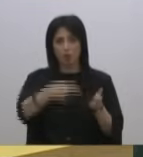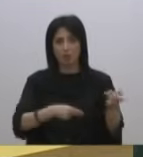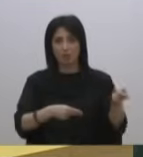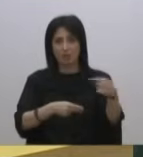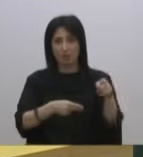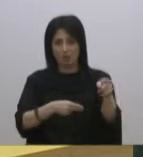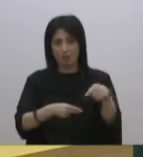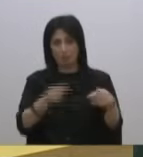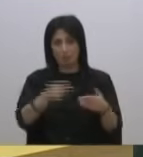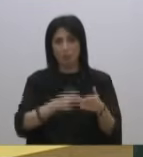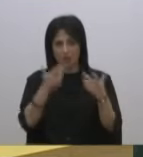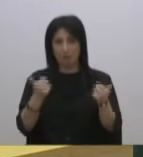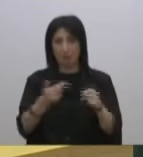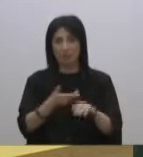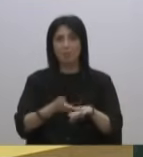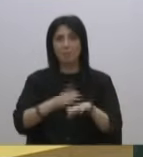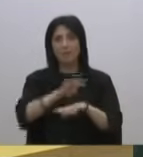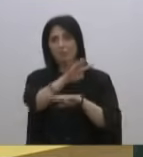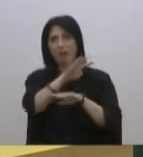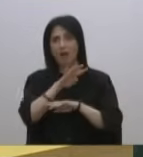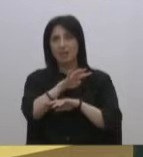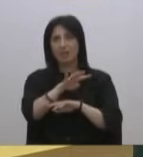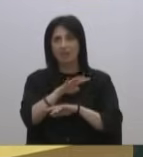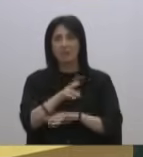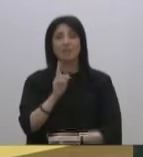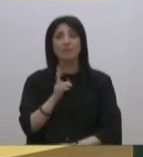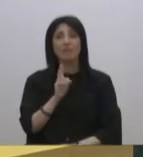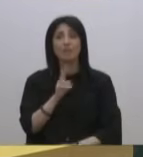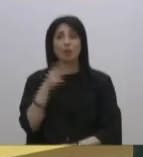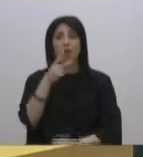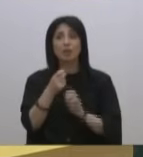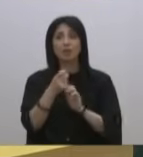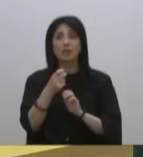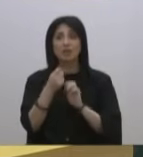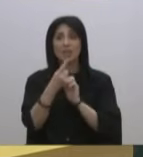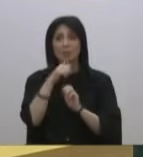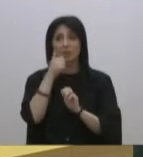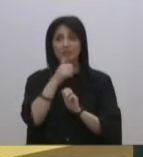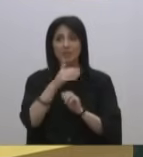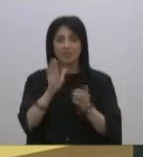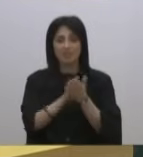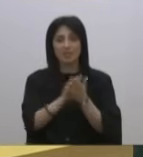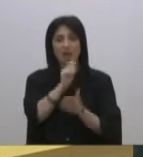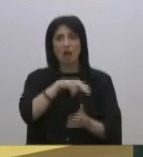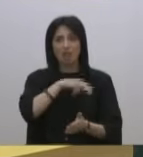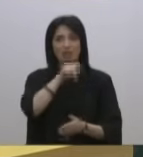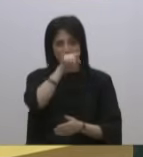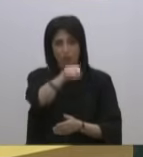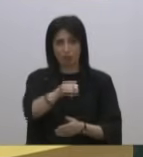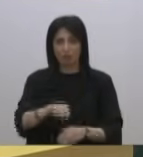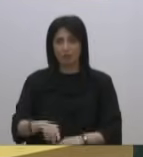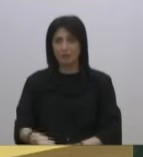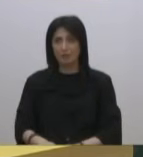ხალხმა. ძიმე არტილერიისა, ვინდა 2011 წელს რო დაგაჯილდოვეს, მათ შორის შენ,